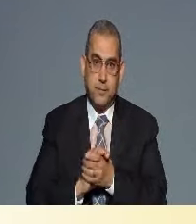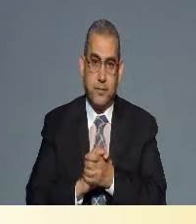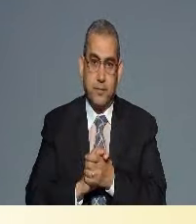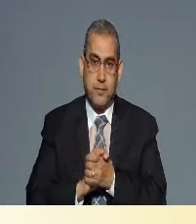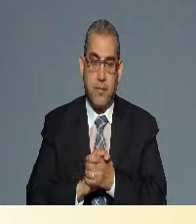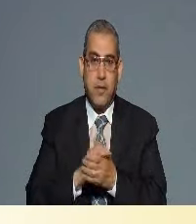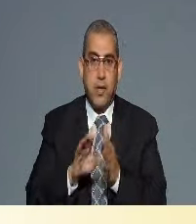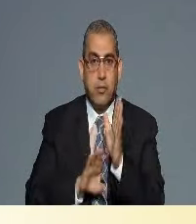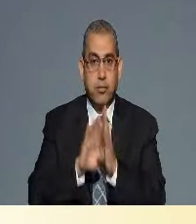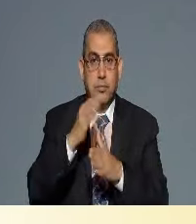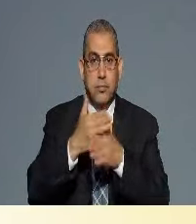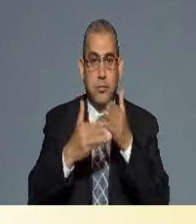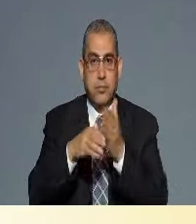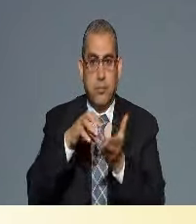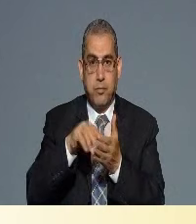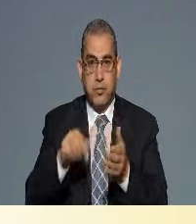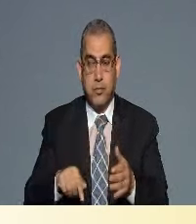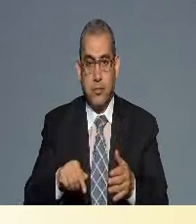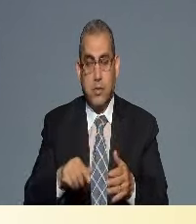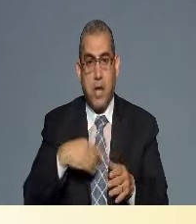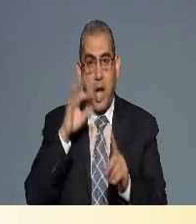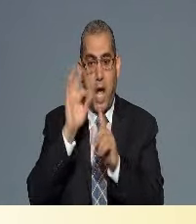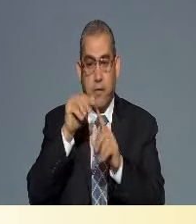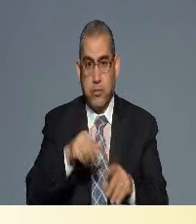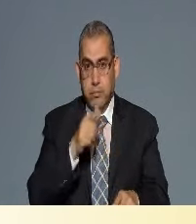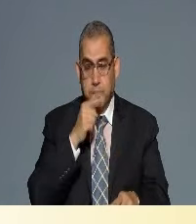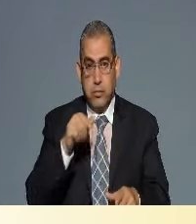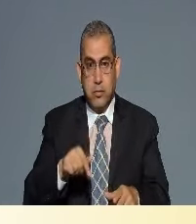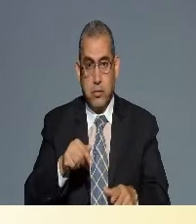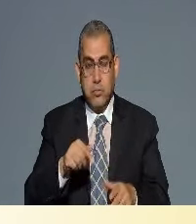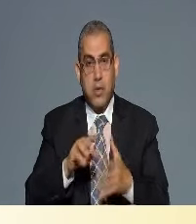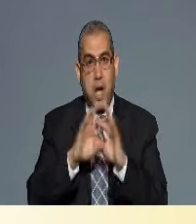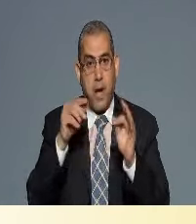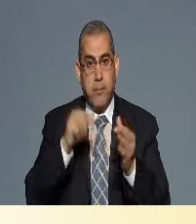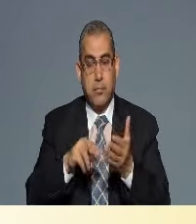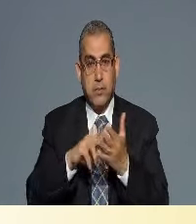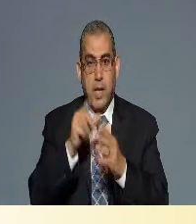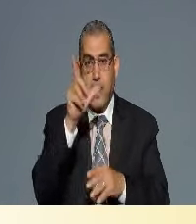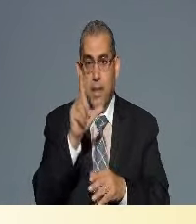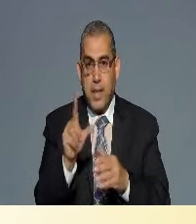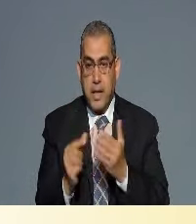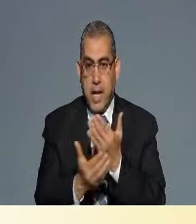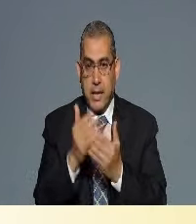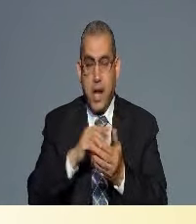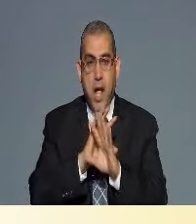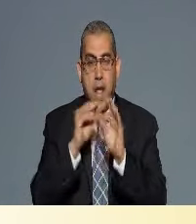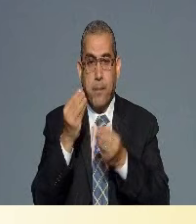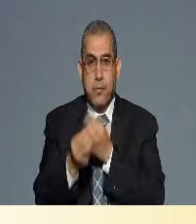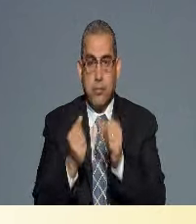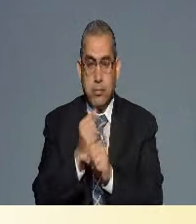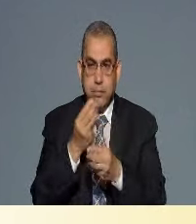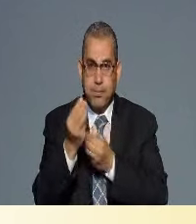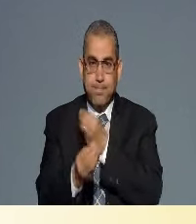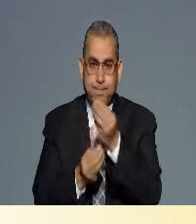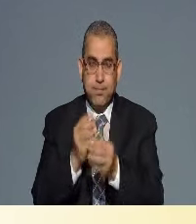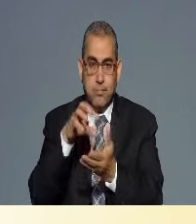التنميه العمرانيه. سيادتك هنا فندم احنا هنا في استغلال كامل في الدلتا الجديده لكل الموارد اللي تم ضخها في